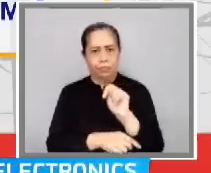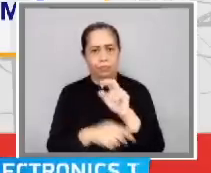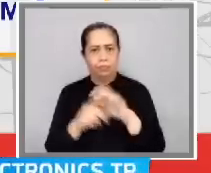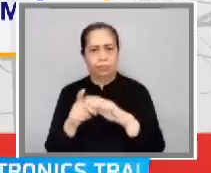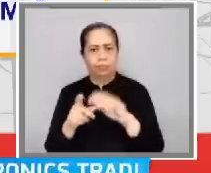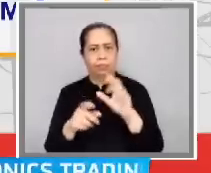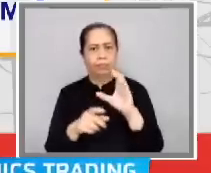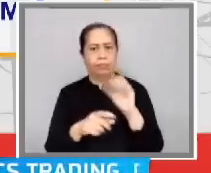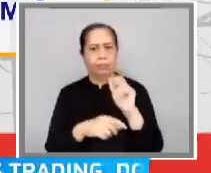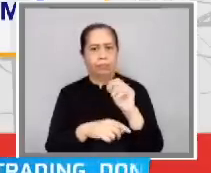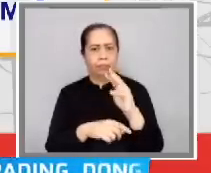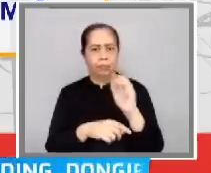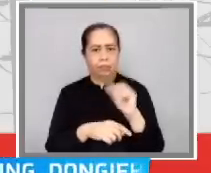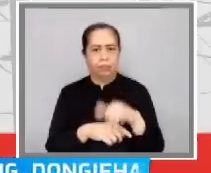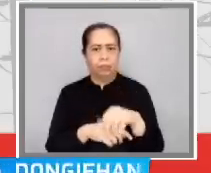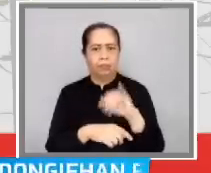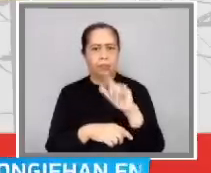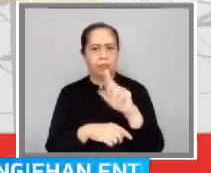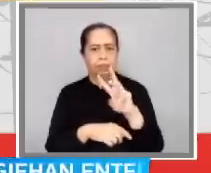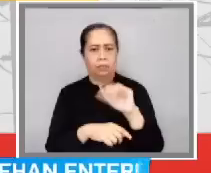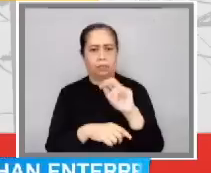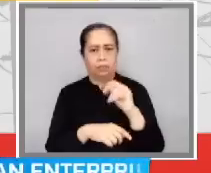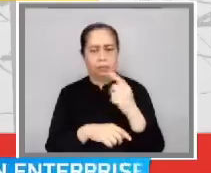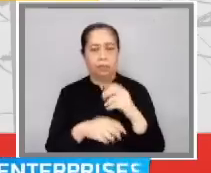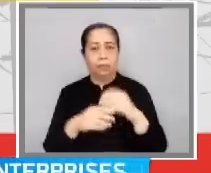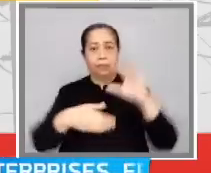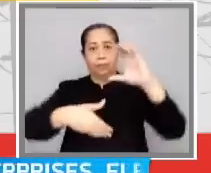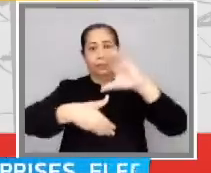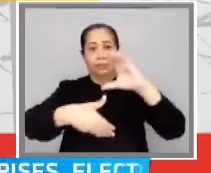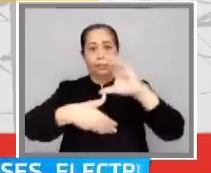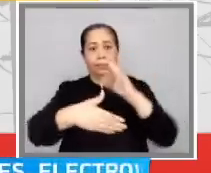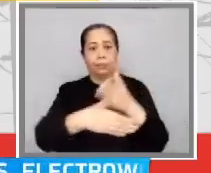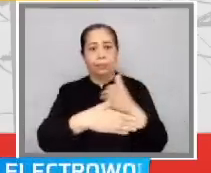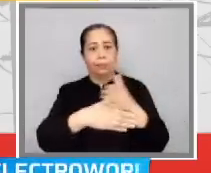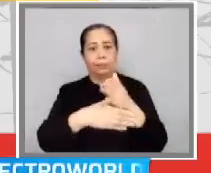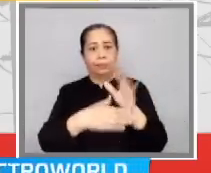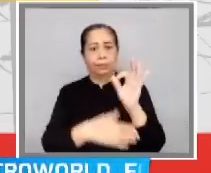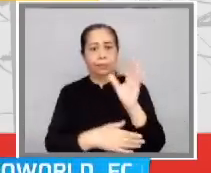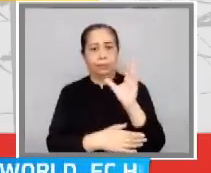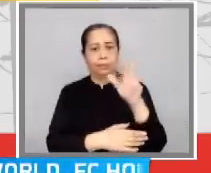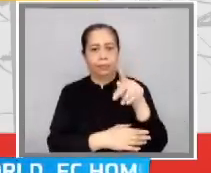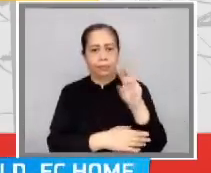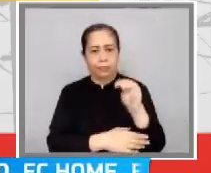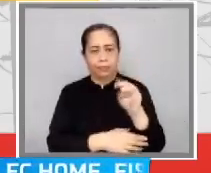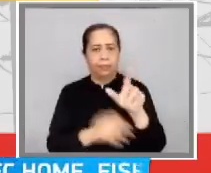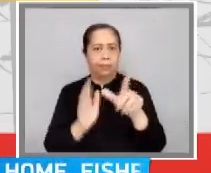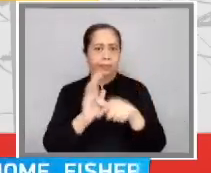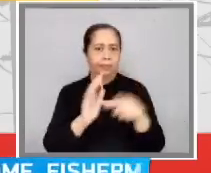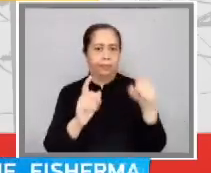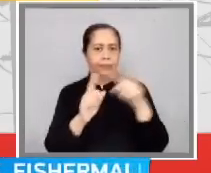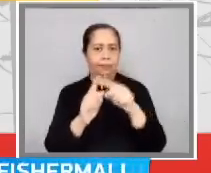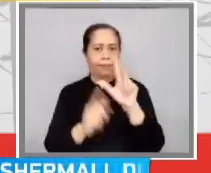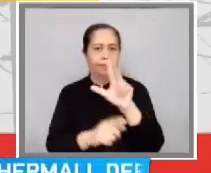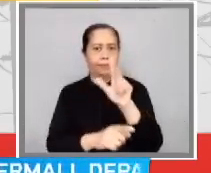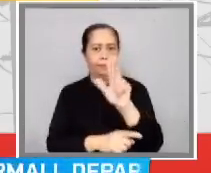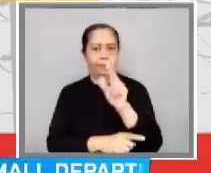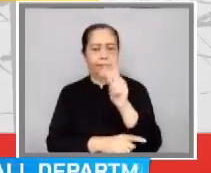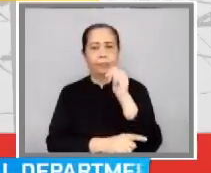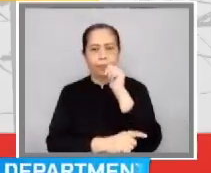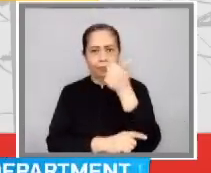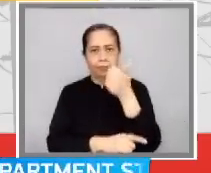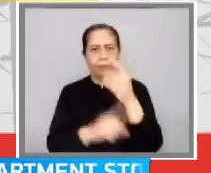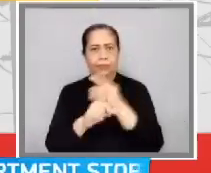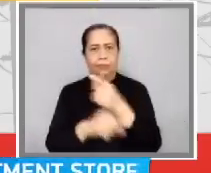at Lawang. Sa Caloocan naman, sa pagitan ng 9:30 p.m. mamaya hanggang 3:30 a.m. bukas,